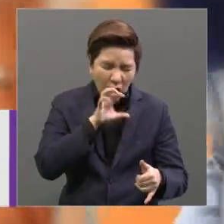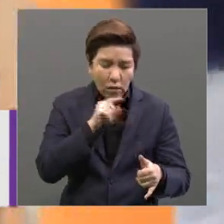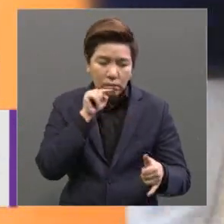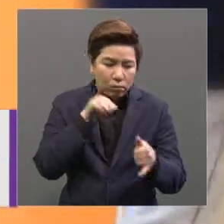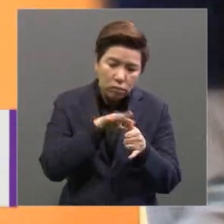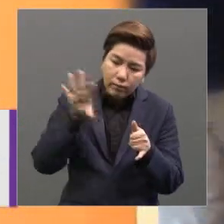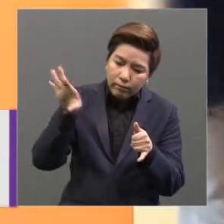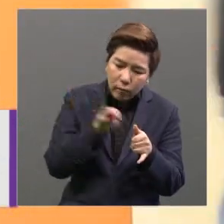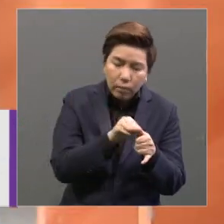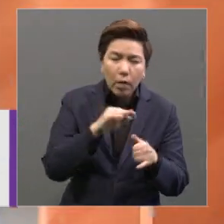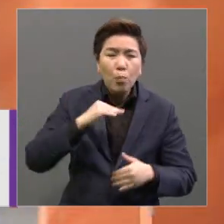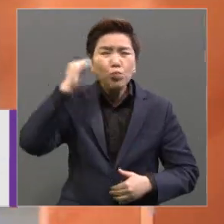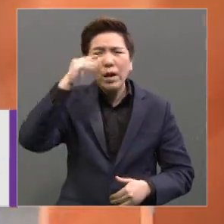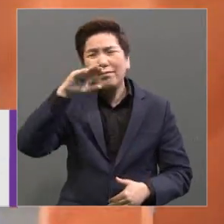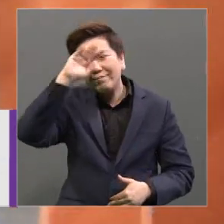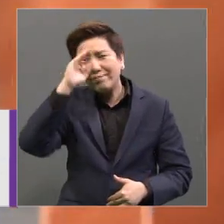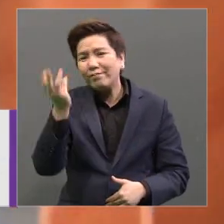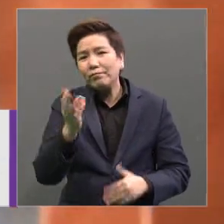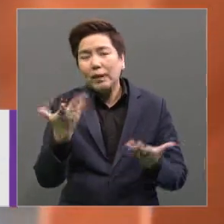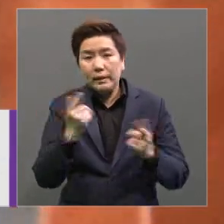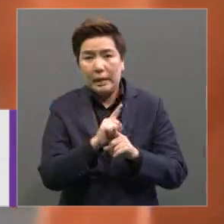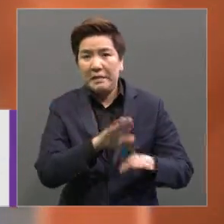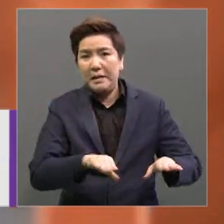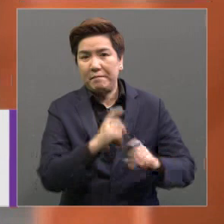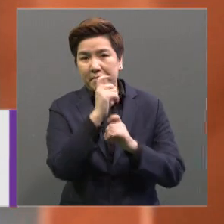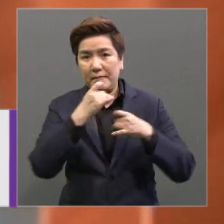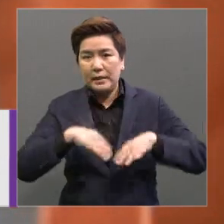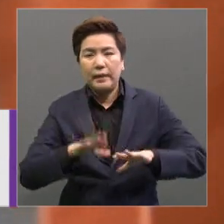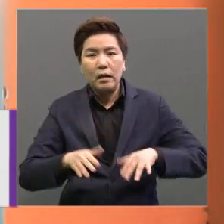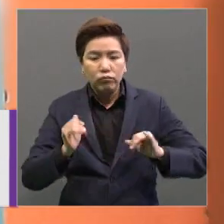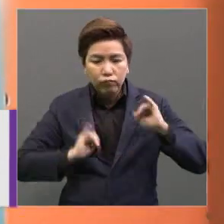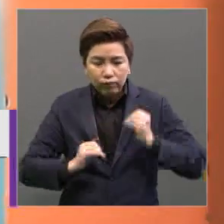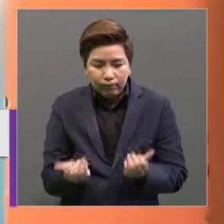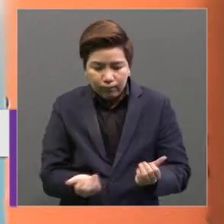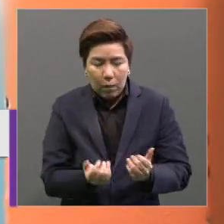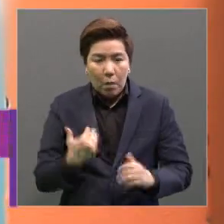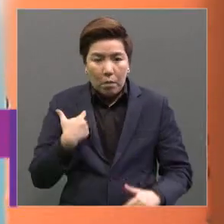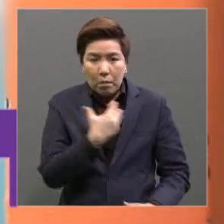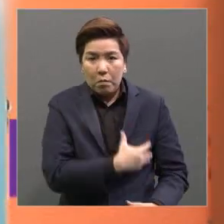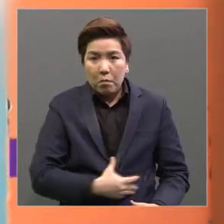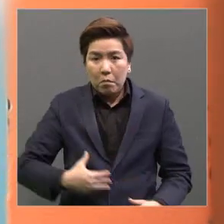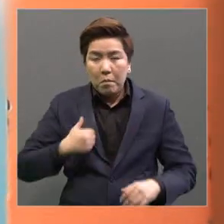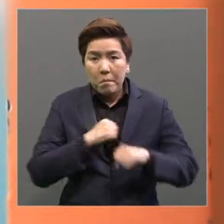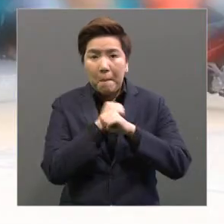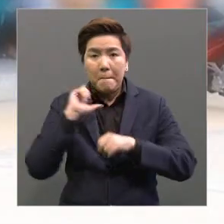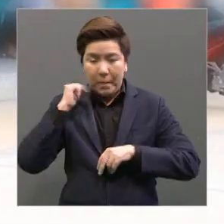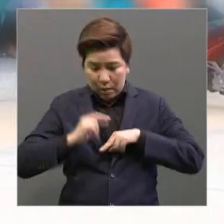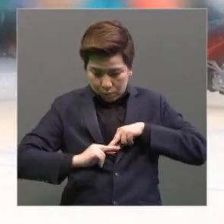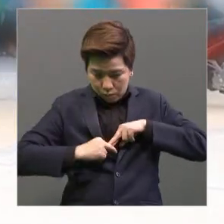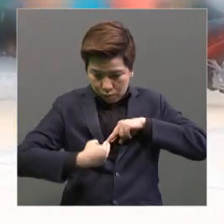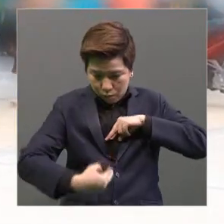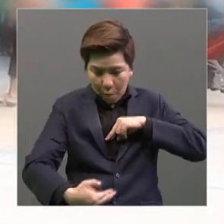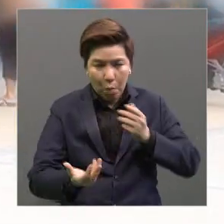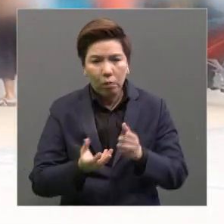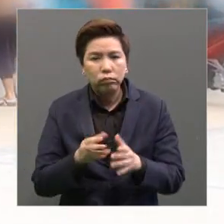ติดเชื้อแต่ไม่มีอาการหรือมีอาการแต่ไม่มากอีกหนึ่งกลุ่มเสี่ยงเลยก็คือทารกนะฮะเนื่องจากว่าภูมิพุมกันจากแม่ผ่านมายังลูก